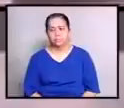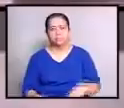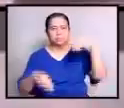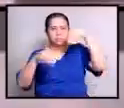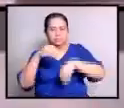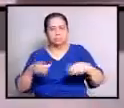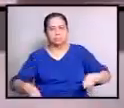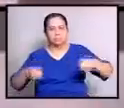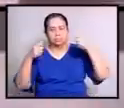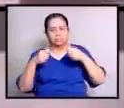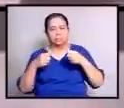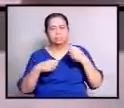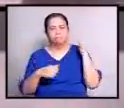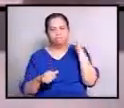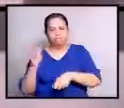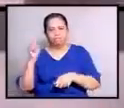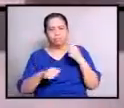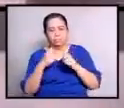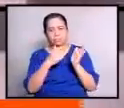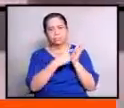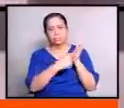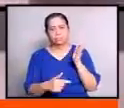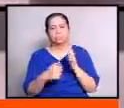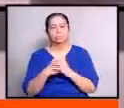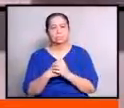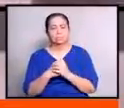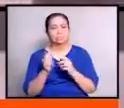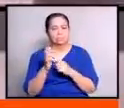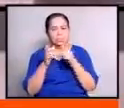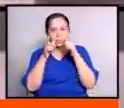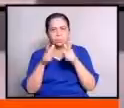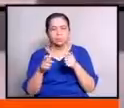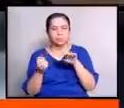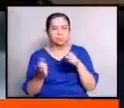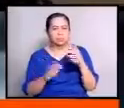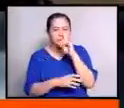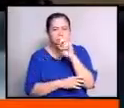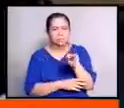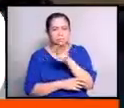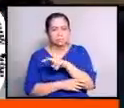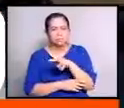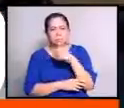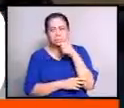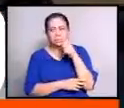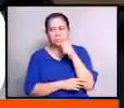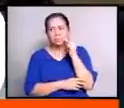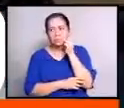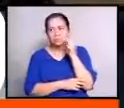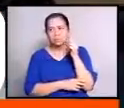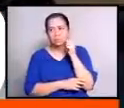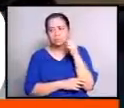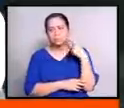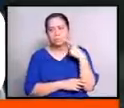Nakasilid sa sako, may mga taga at biyak ang kaliwang kamay. Ganito ang kondisyon ng bangkay ng 22 anyos na si Sheva Adari